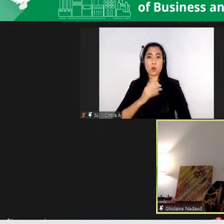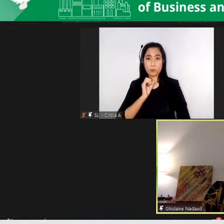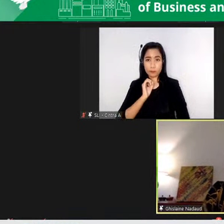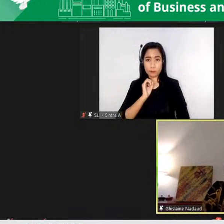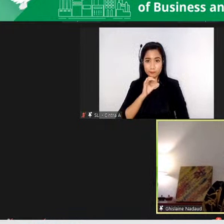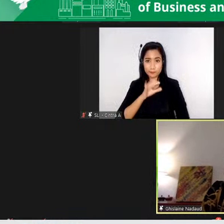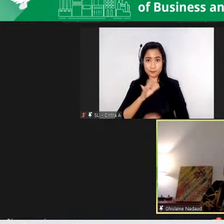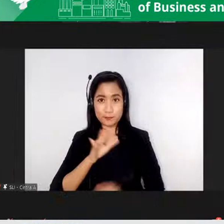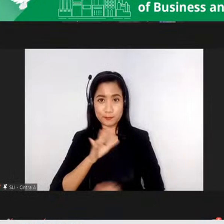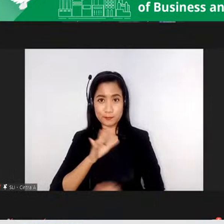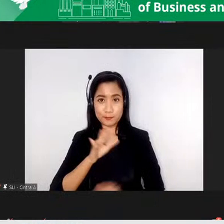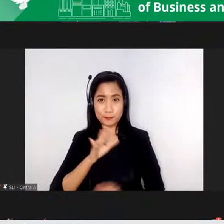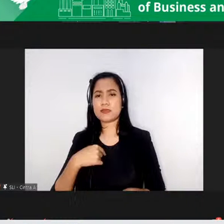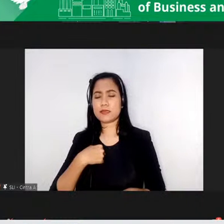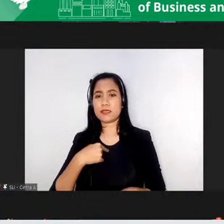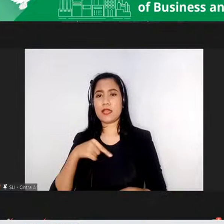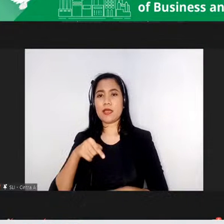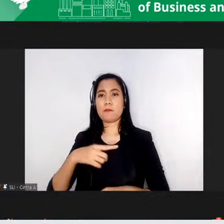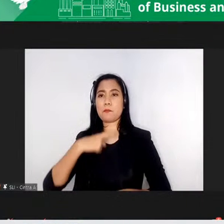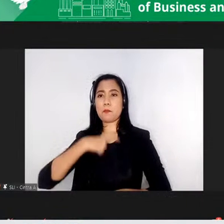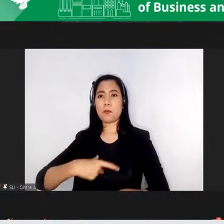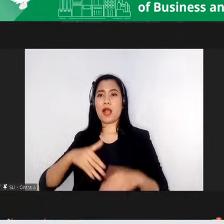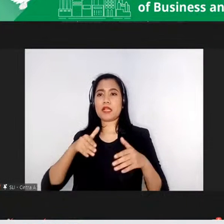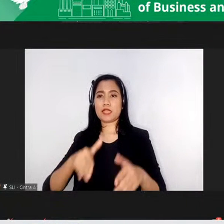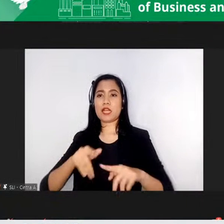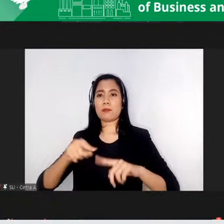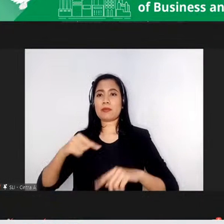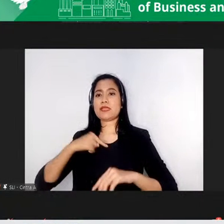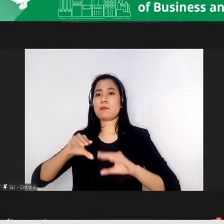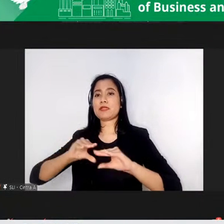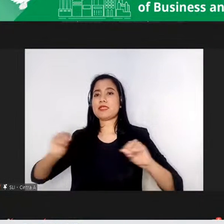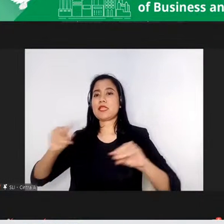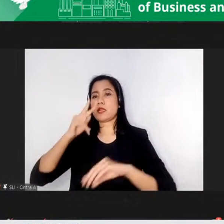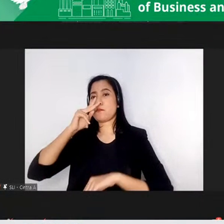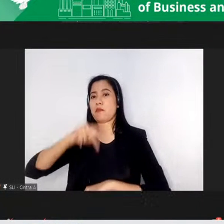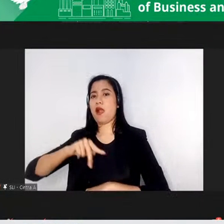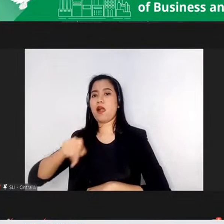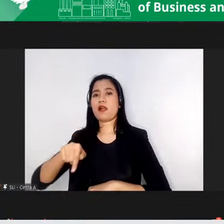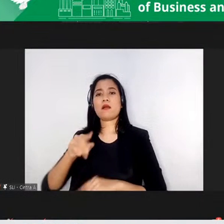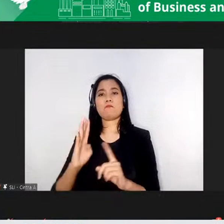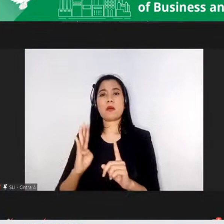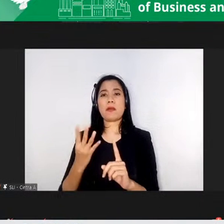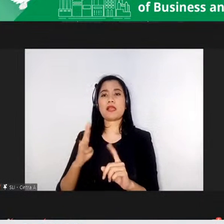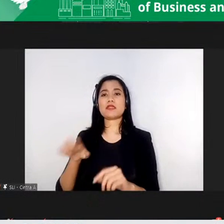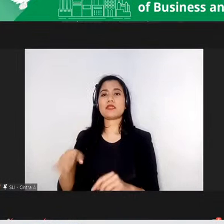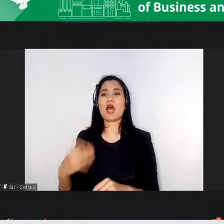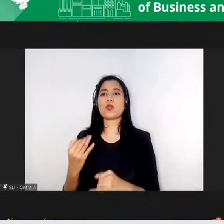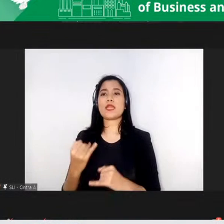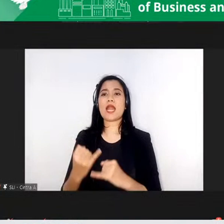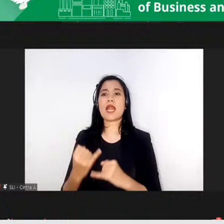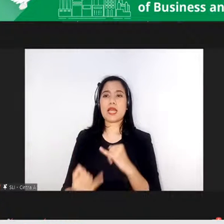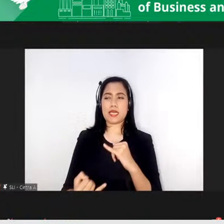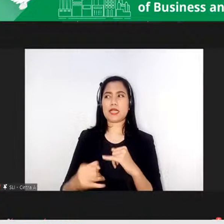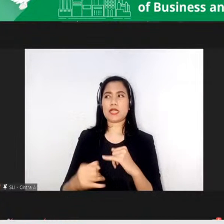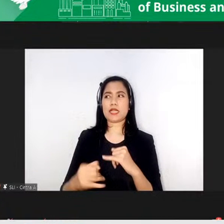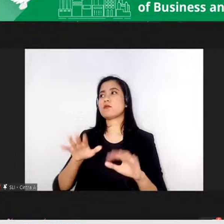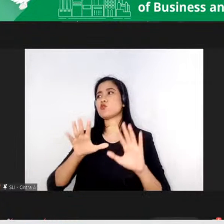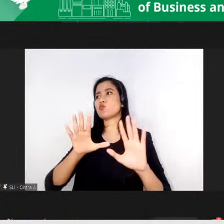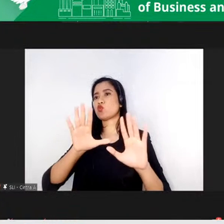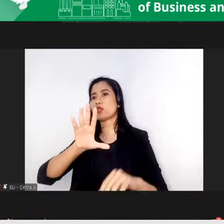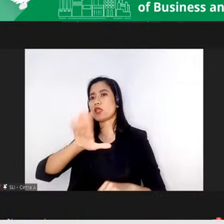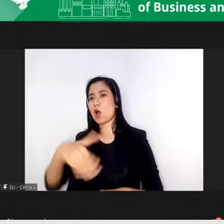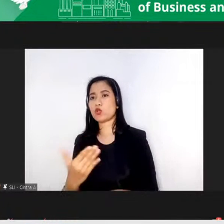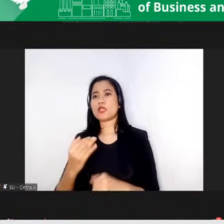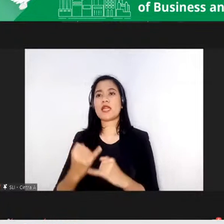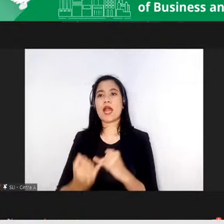mulai Kara saya sebagai pengacara tetapi saya juga bekerja di perbankan selama 14 tahun terakhir dan 10 tahun terakhir saya bekerja untuk masalah